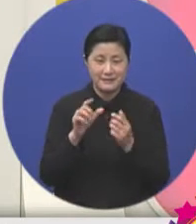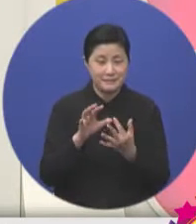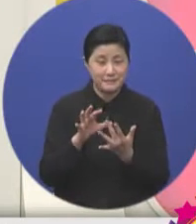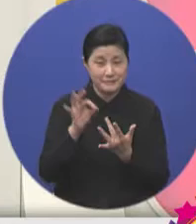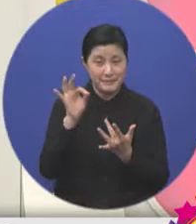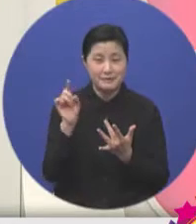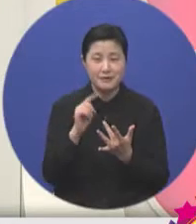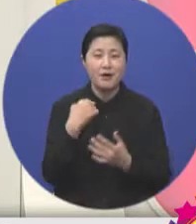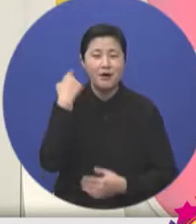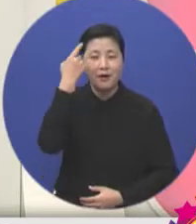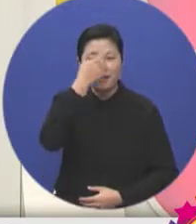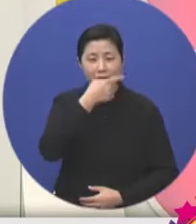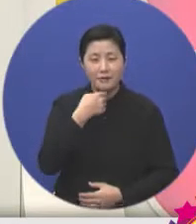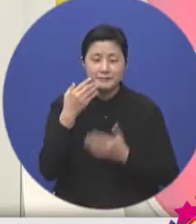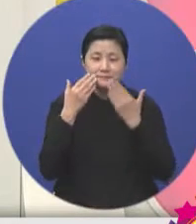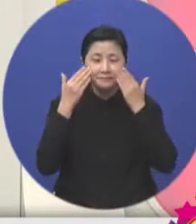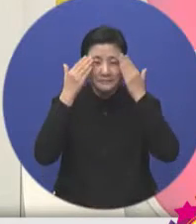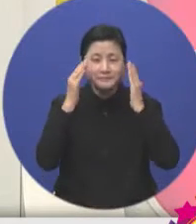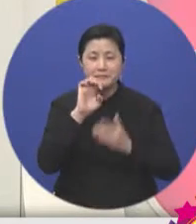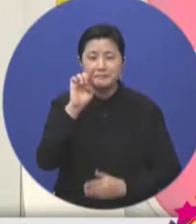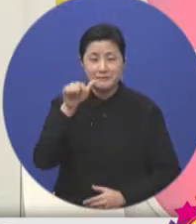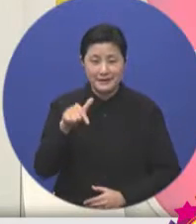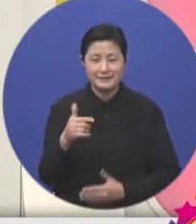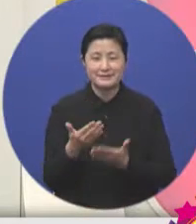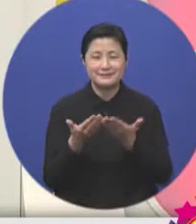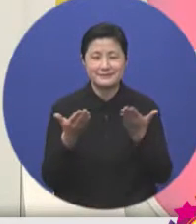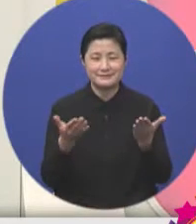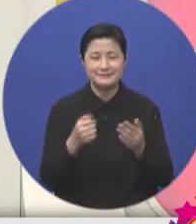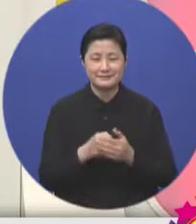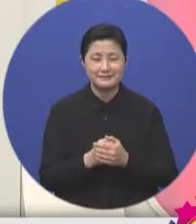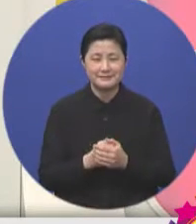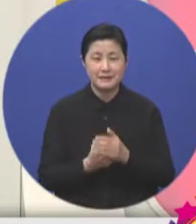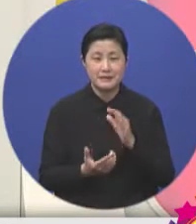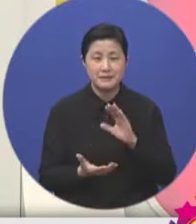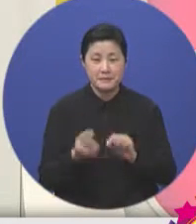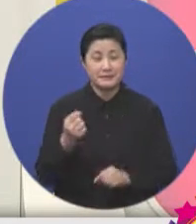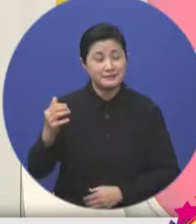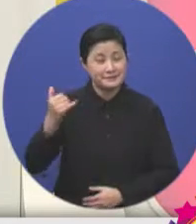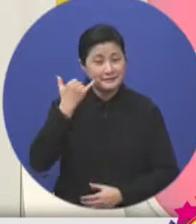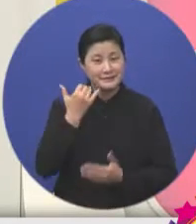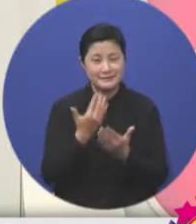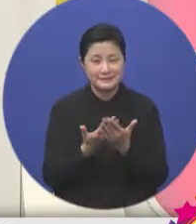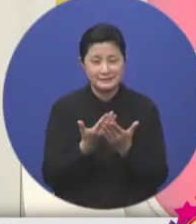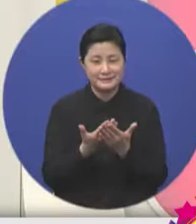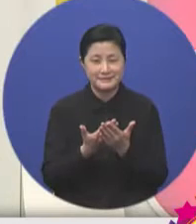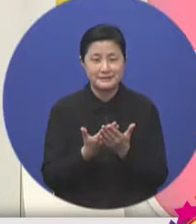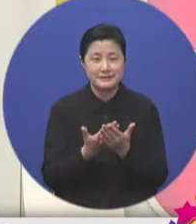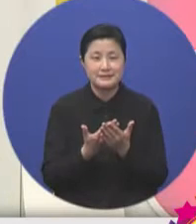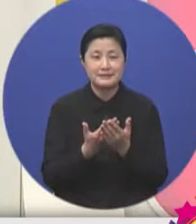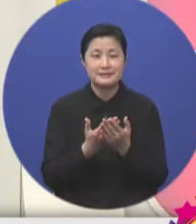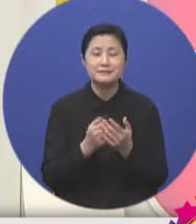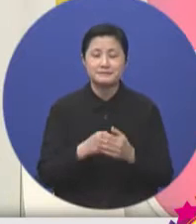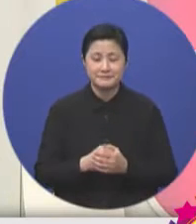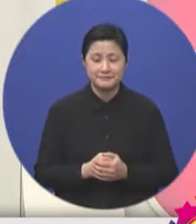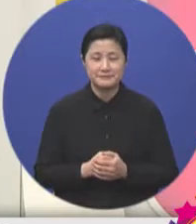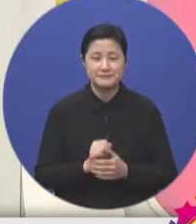한 분에게는 또 마스크 팩을 또 보내드리겠습니다. 저희들이. 네, 그렇습니다. 바로 전화 주시고요. 네네. 퀴즈 참여